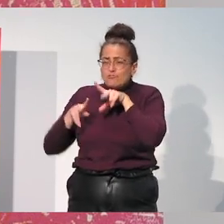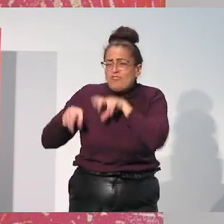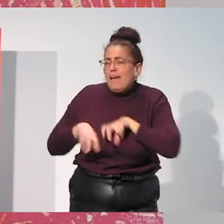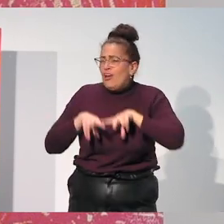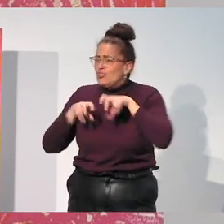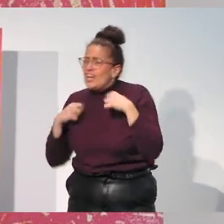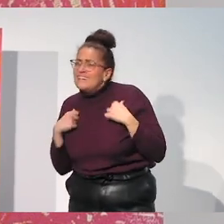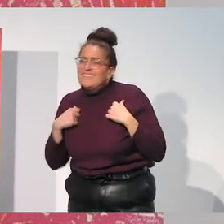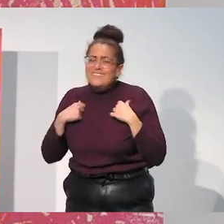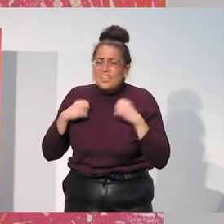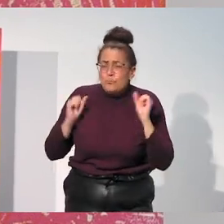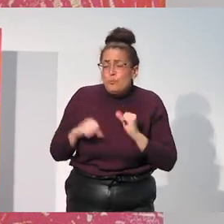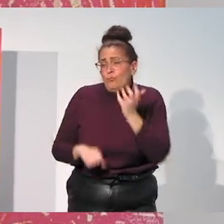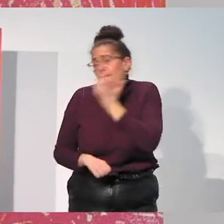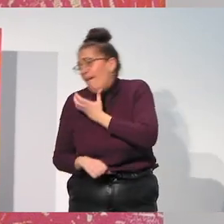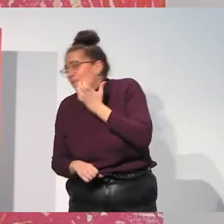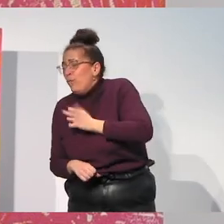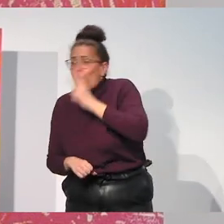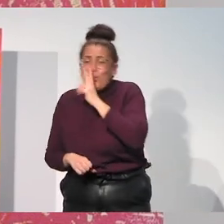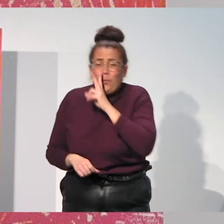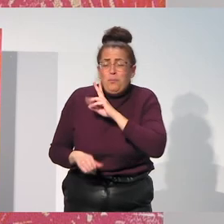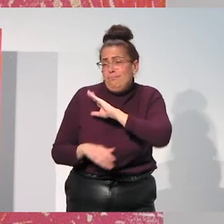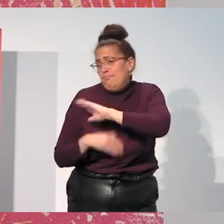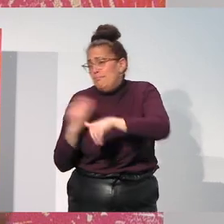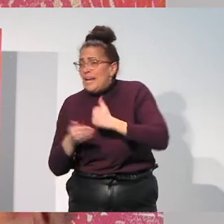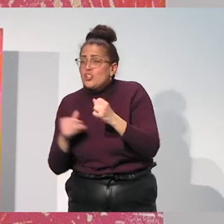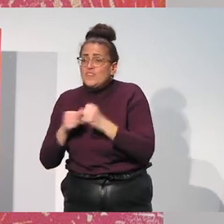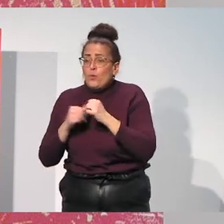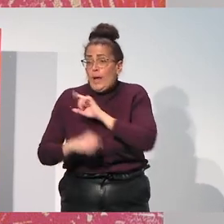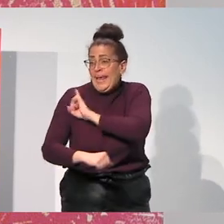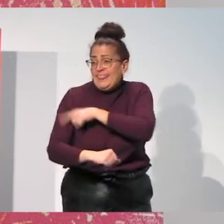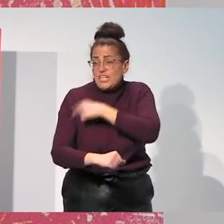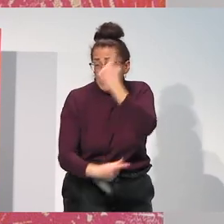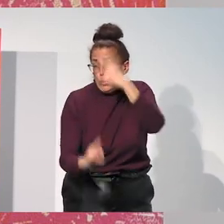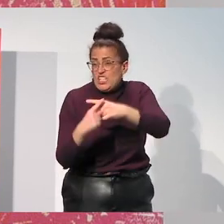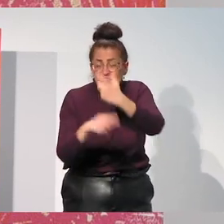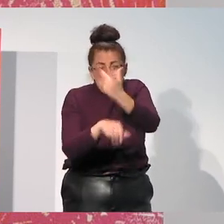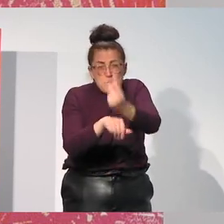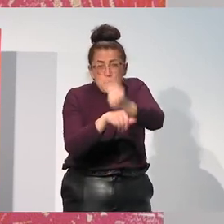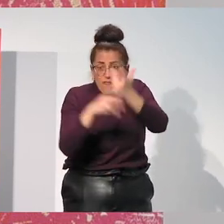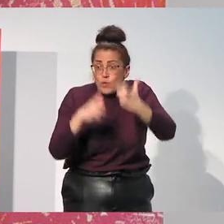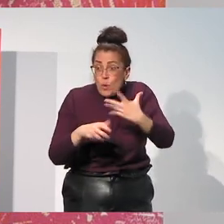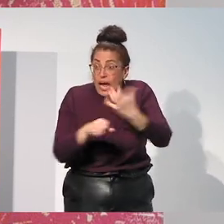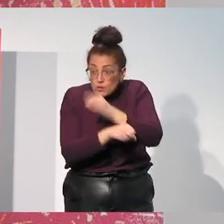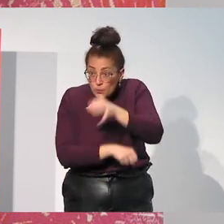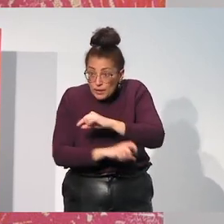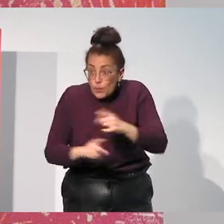parfois de cet homme qui essaye de capter cette énergie. Et j'ai eu beaucoup de plaisir à lire cette histoire parce que c'était un peu